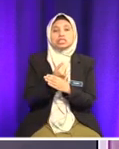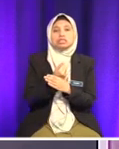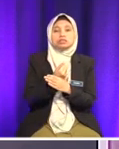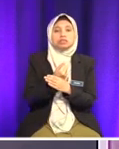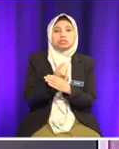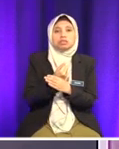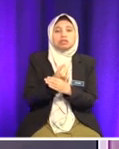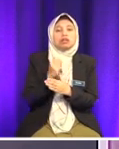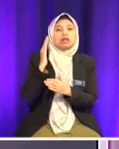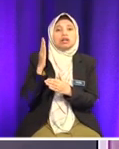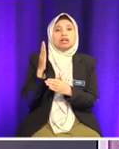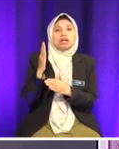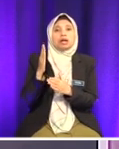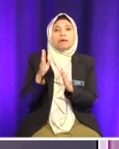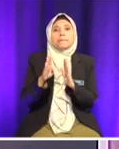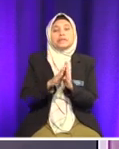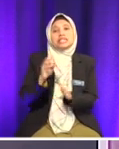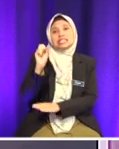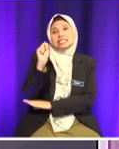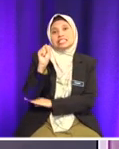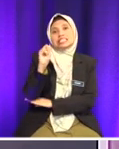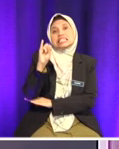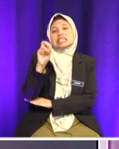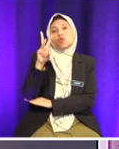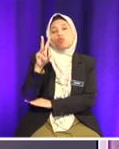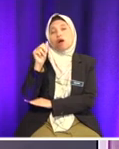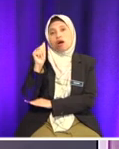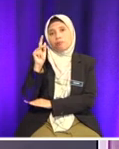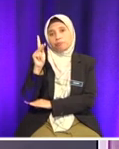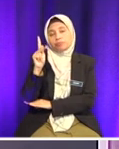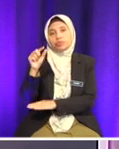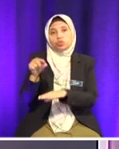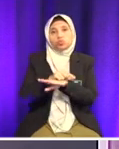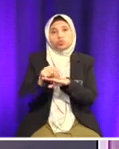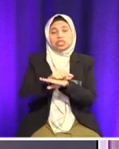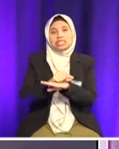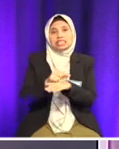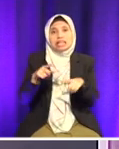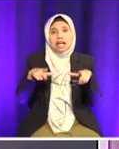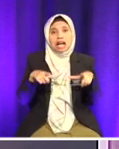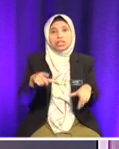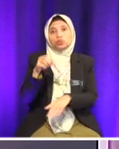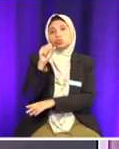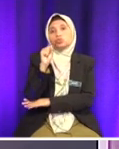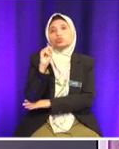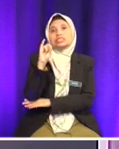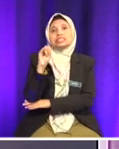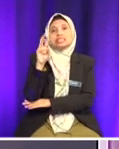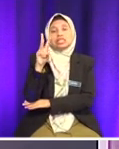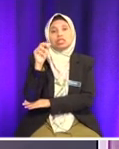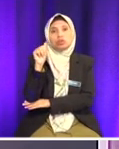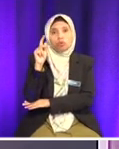Nabila akan bersiwak Siwak Oke Siwa menggunakan kayu Siwa kemudian selain pada itu